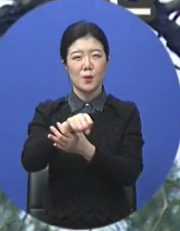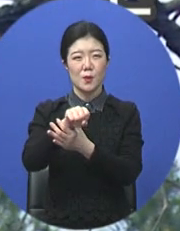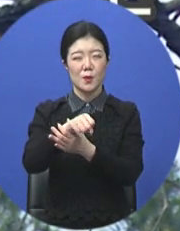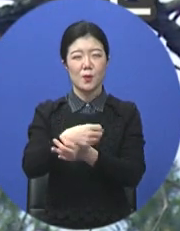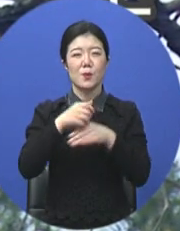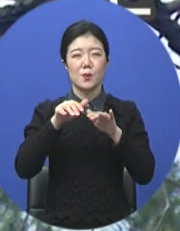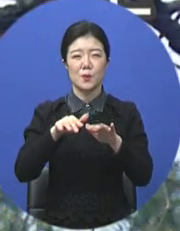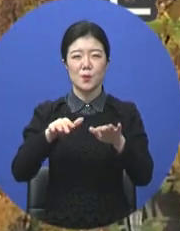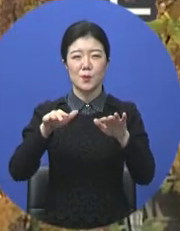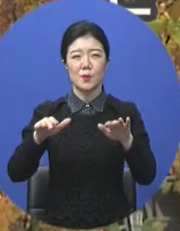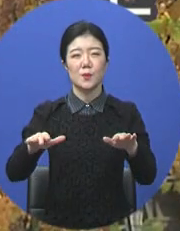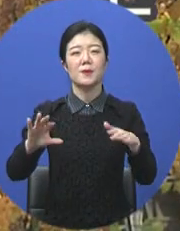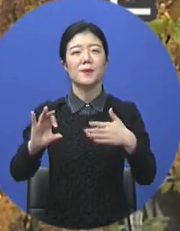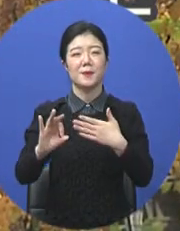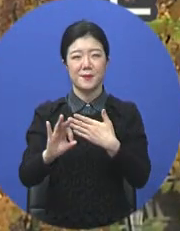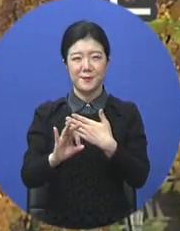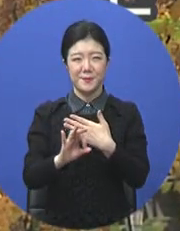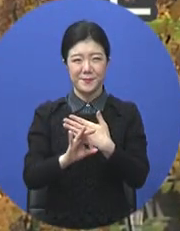오